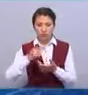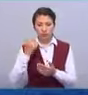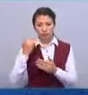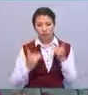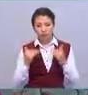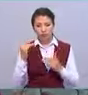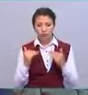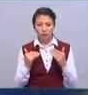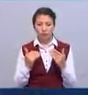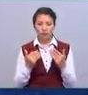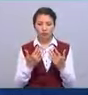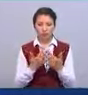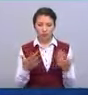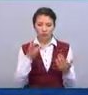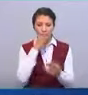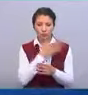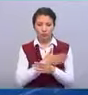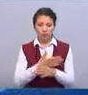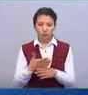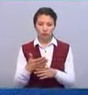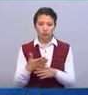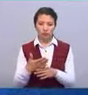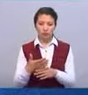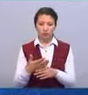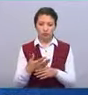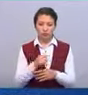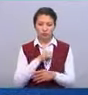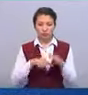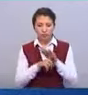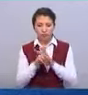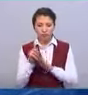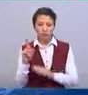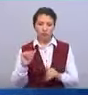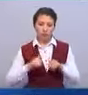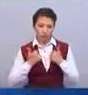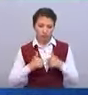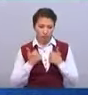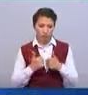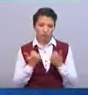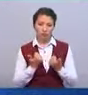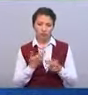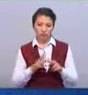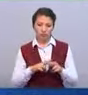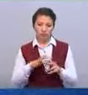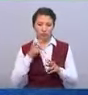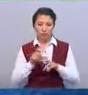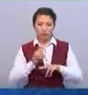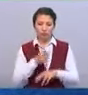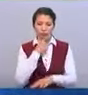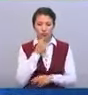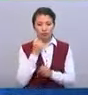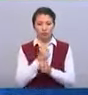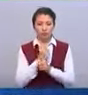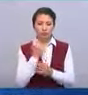төмендеу. Бірақ уақыт өте келе, мен де өзім кезінде өте нашар жасадым басында жұмыс, бірақ ынталандым. Ынталанған арқылы осында керемет, қазір осында